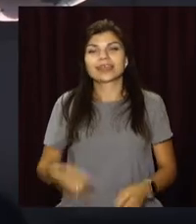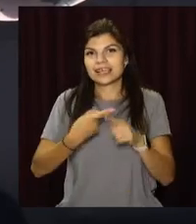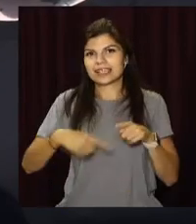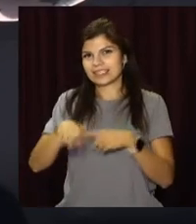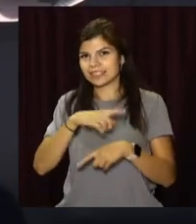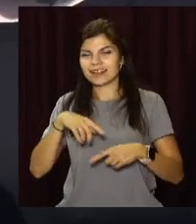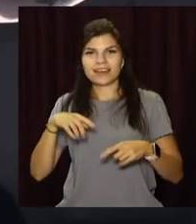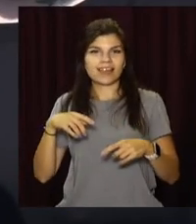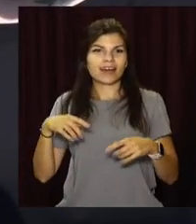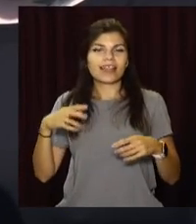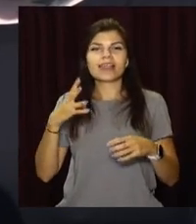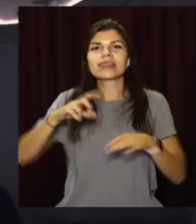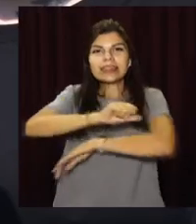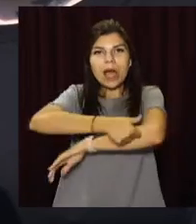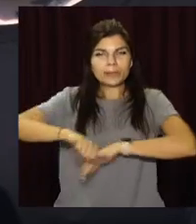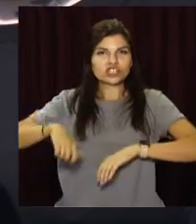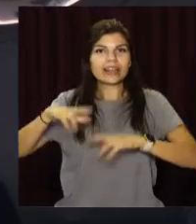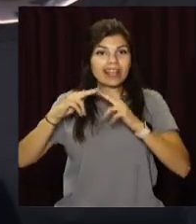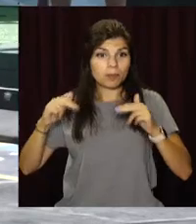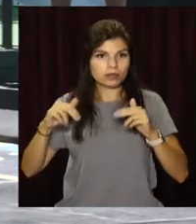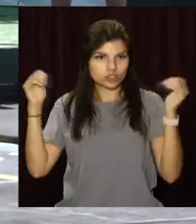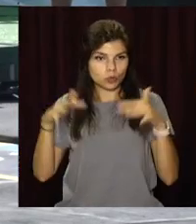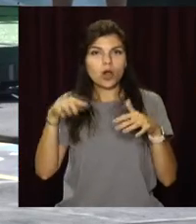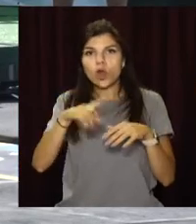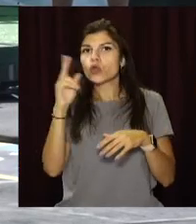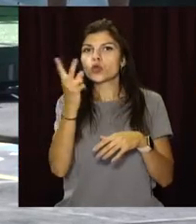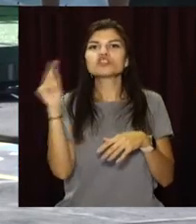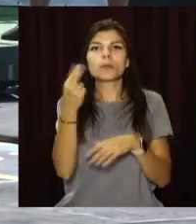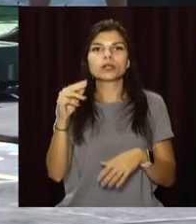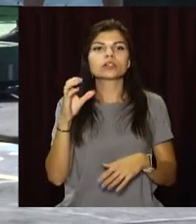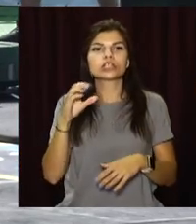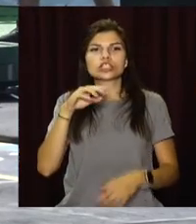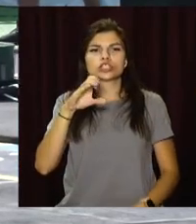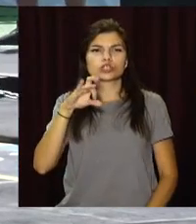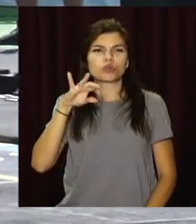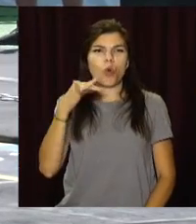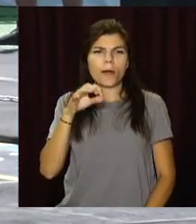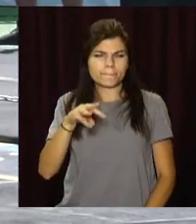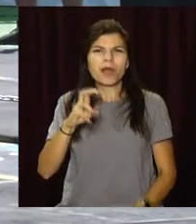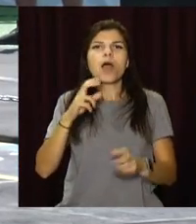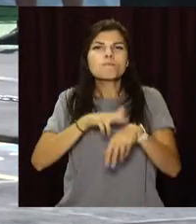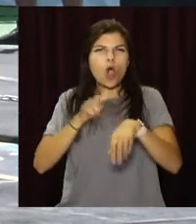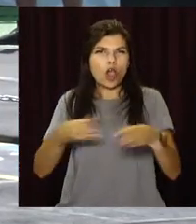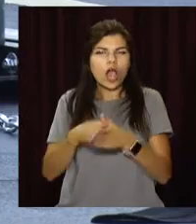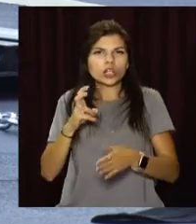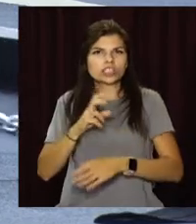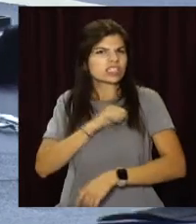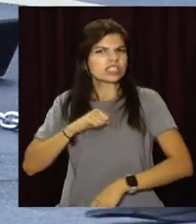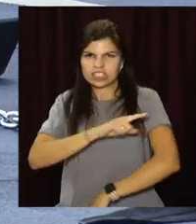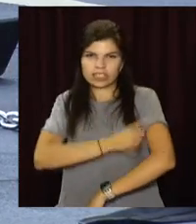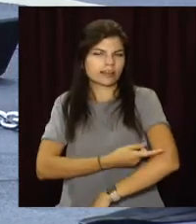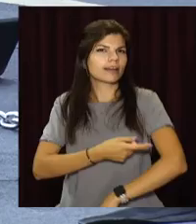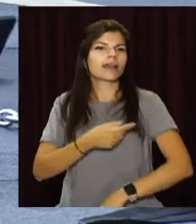Силачі у погонах зібралися на набережні Дніпра на вихідних. Тут прийшов другий чемпіонат зі стронгмену серед патрульних поліцейських. За